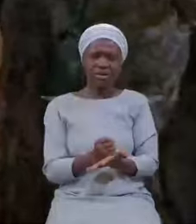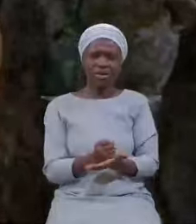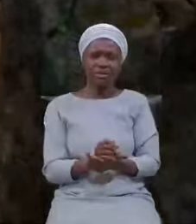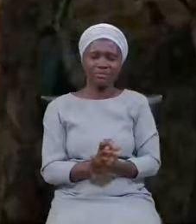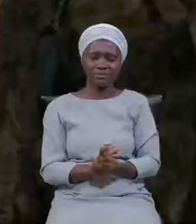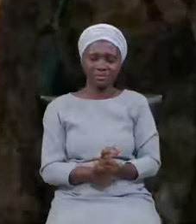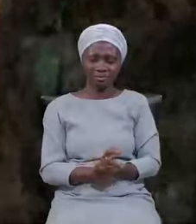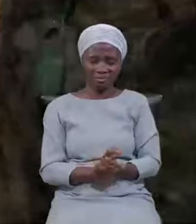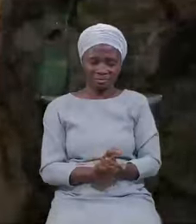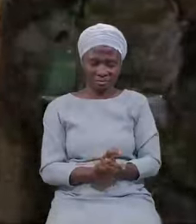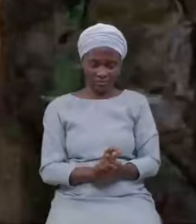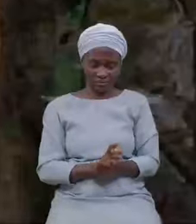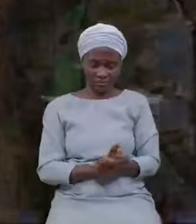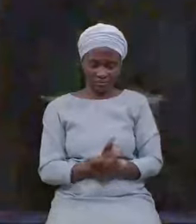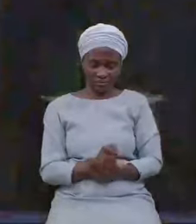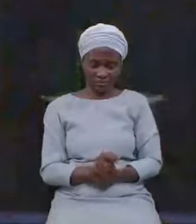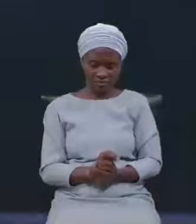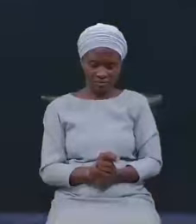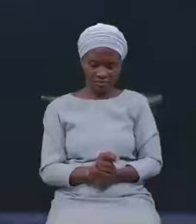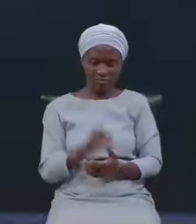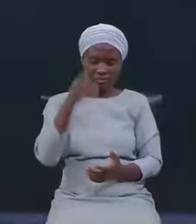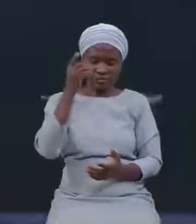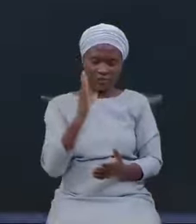Que Dieu vous bénisse. C'est fait.